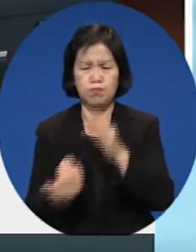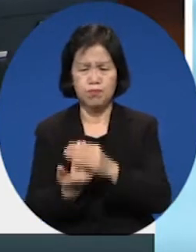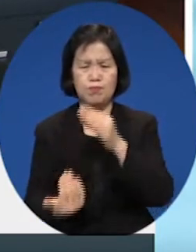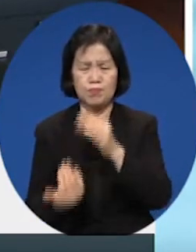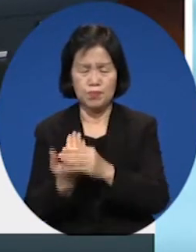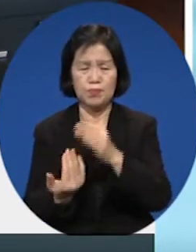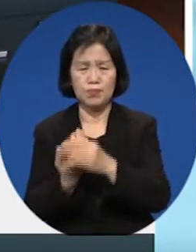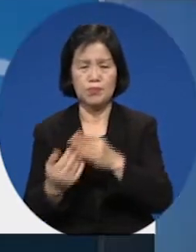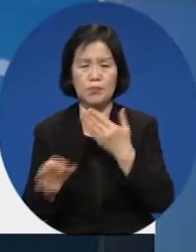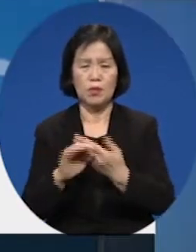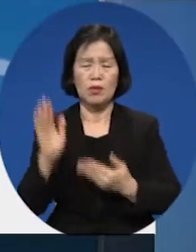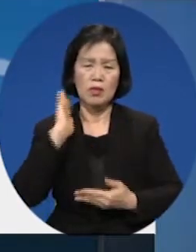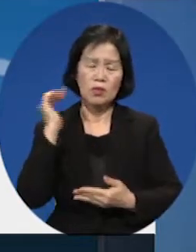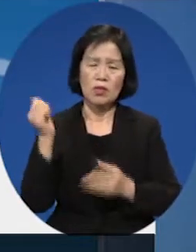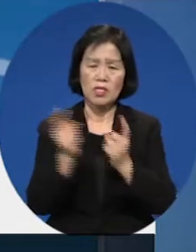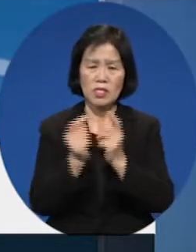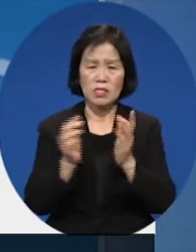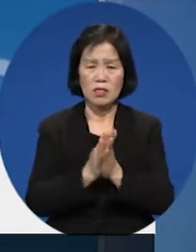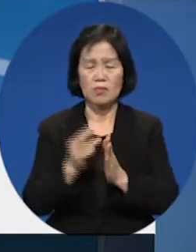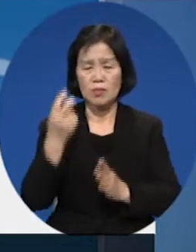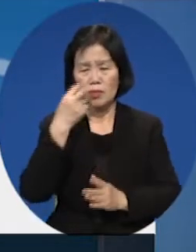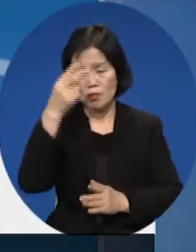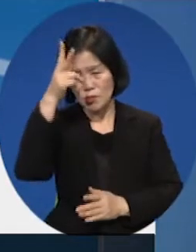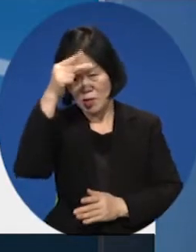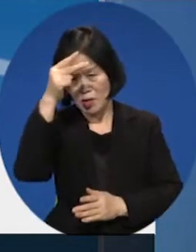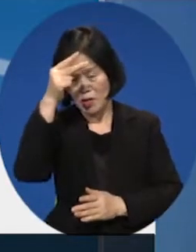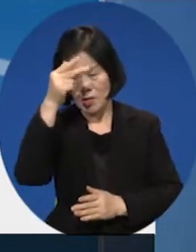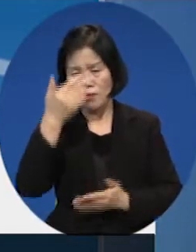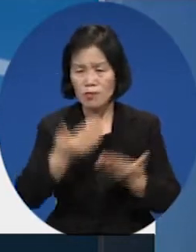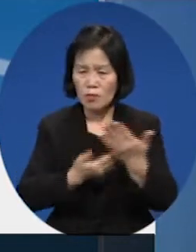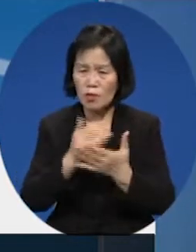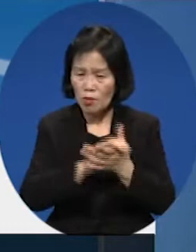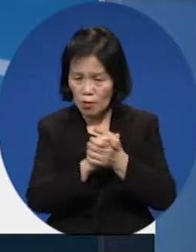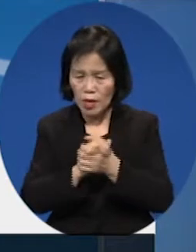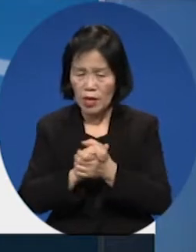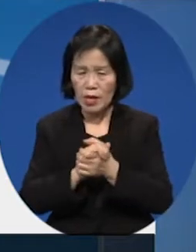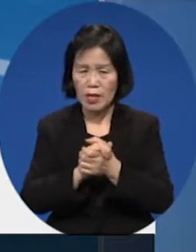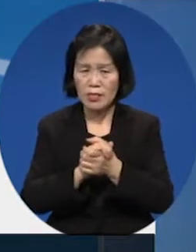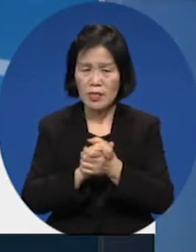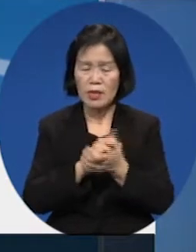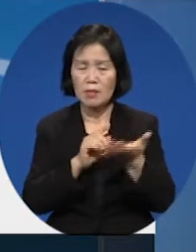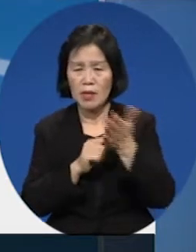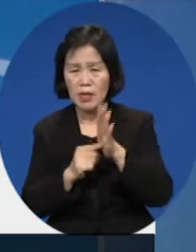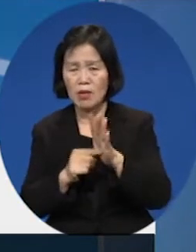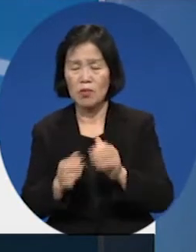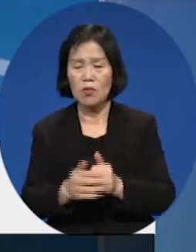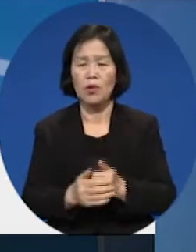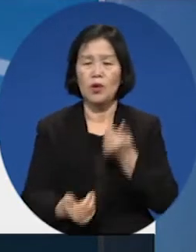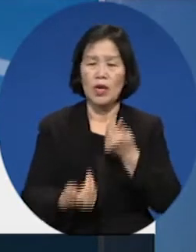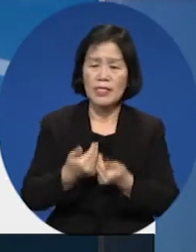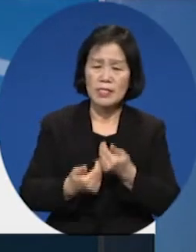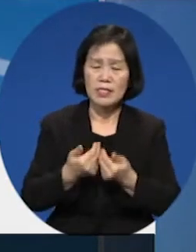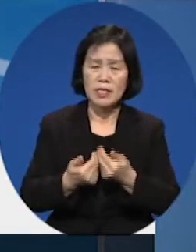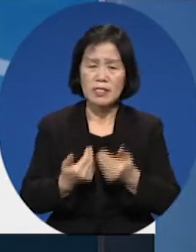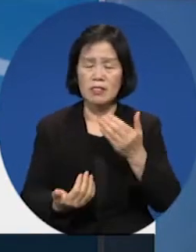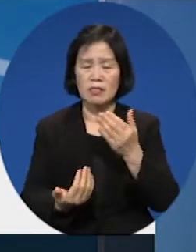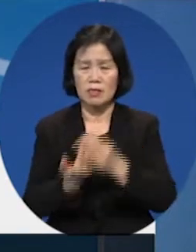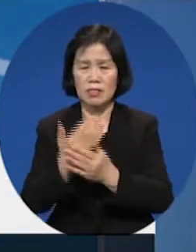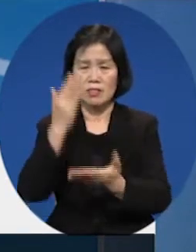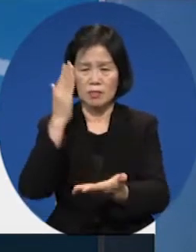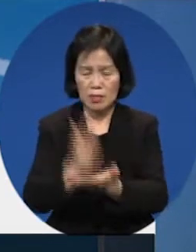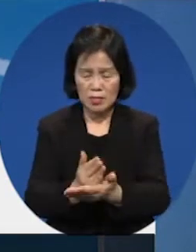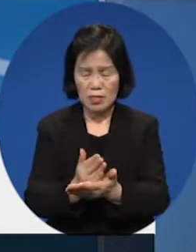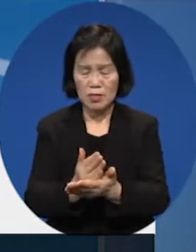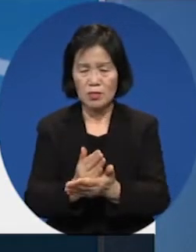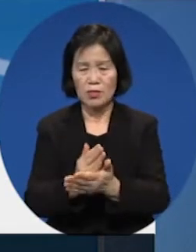대통령이 직접 검찰의 화해 제스처를 일정부분 취하고 더 이상 이른바 추운 갈등 같은 사태를 만들지 않겠다고 얘기 했음에도